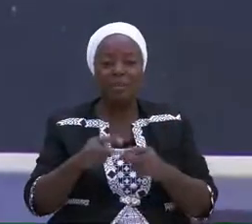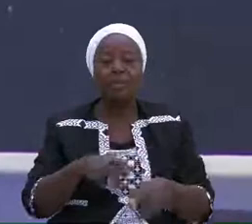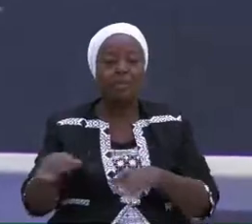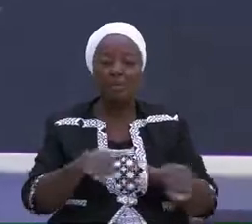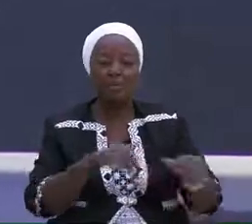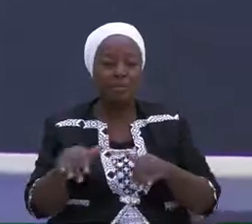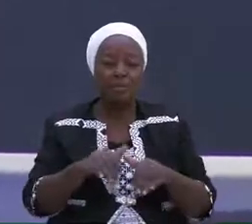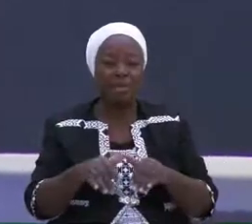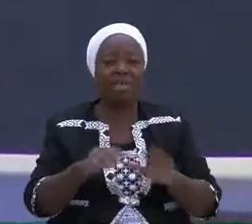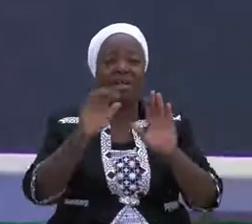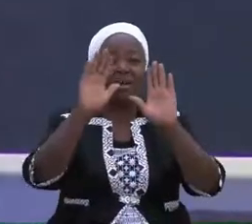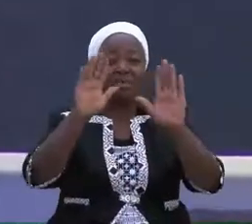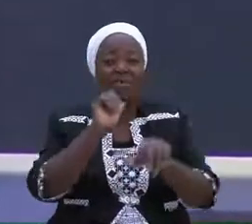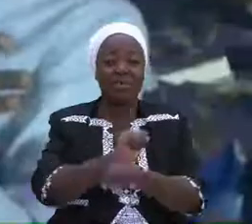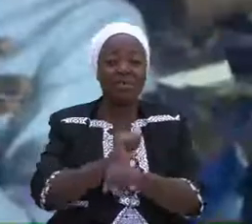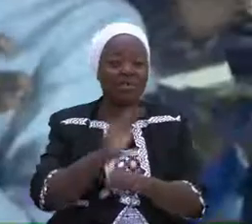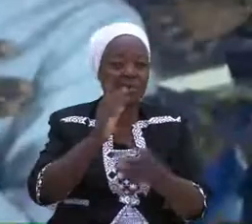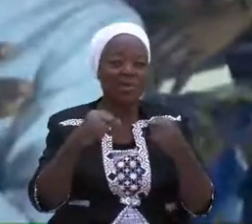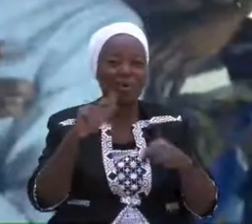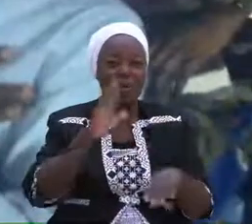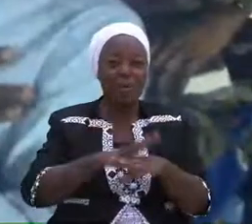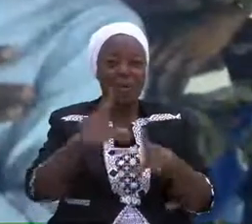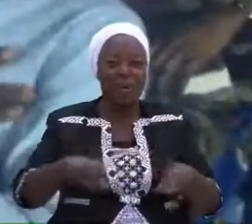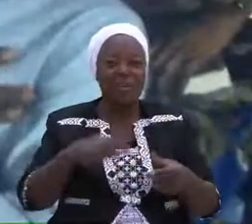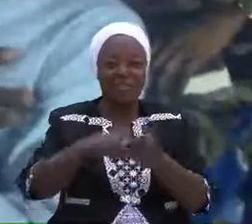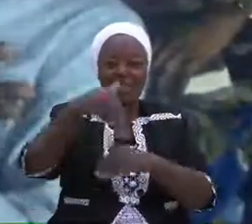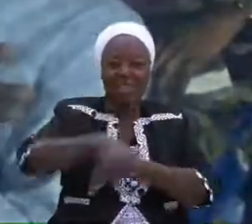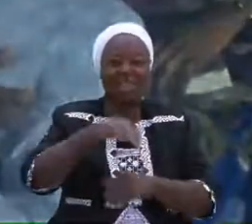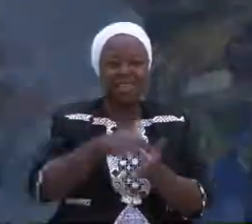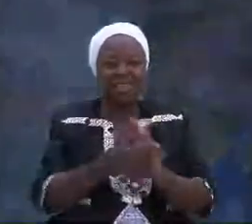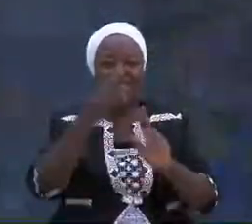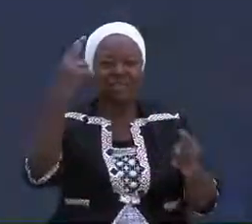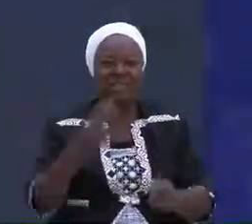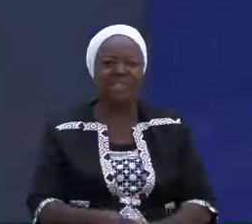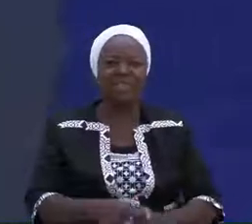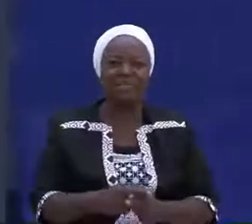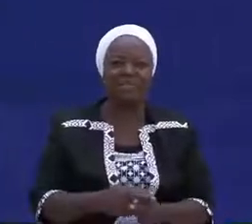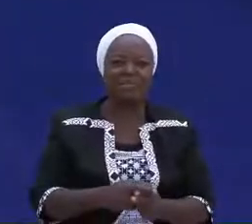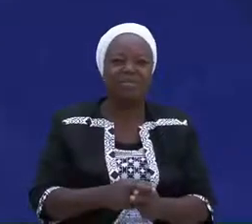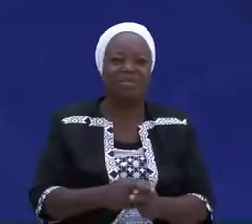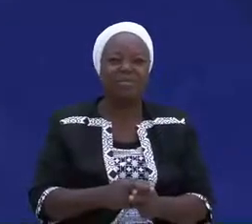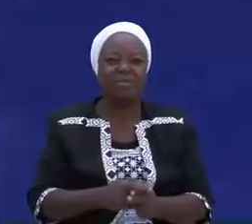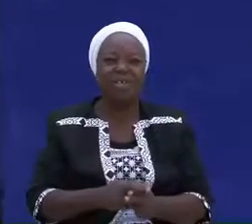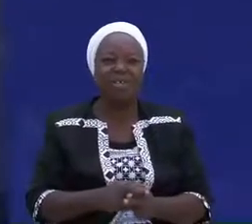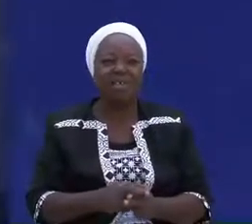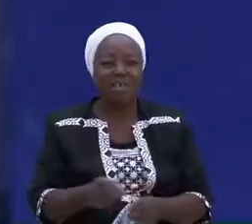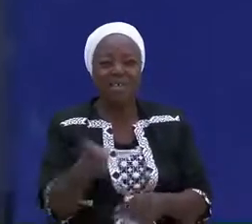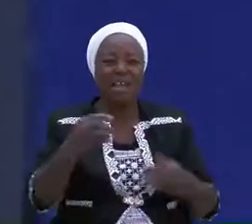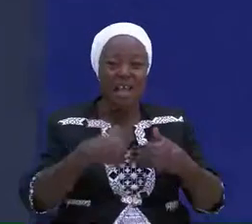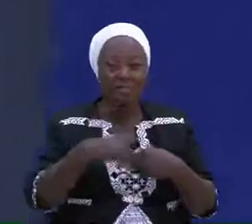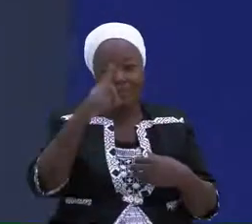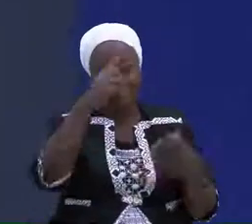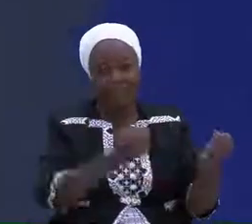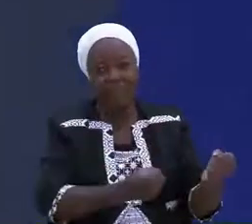l'accomplissement, miracle, viendra dans ta vie au nom de Jésus. Il avait la foi pour être guéri.